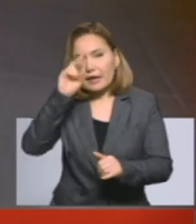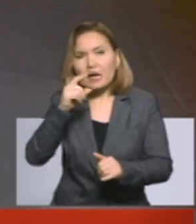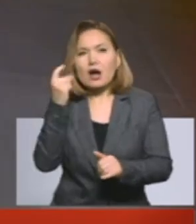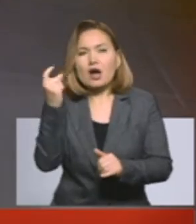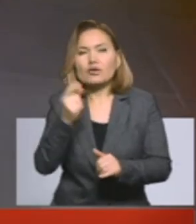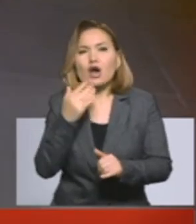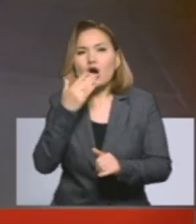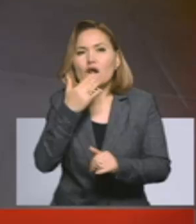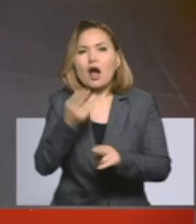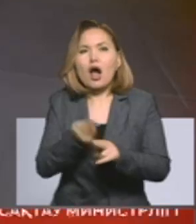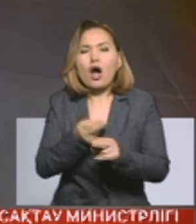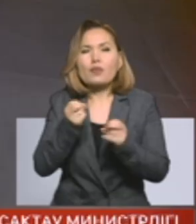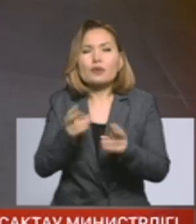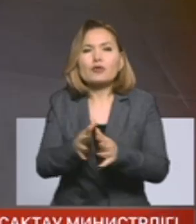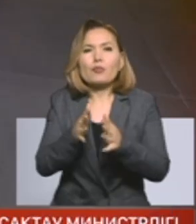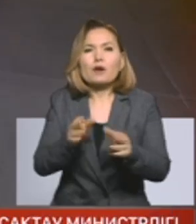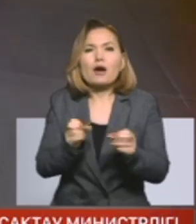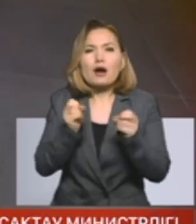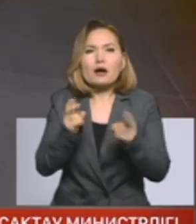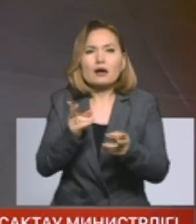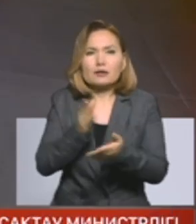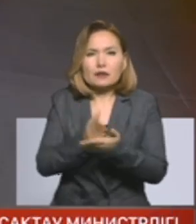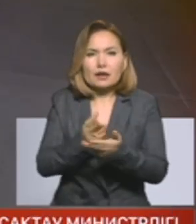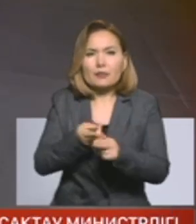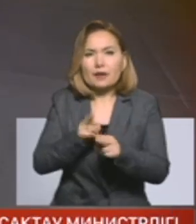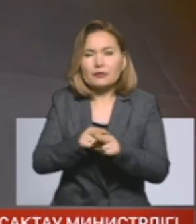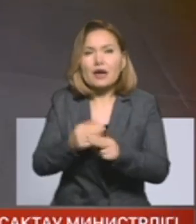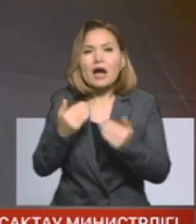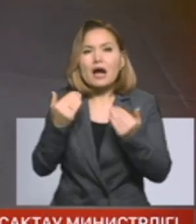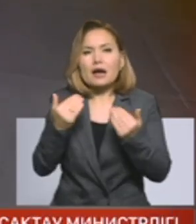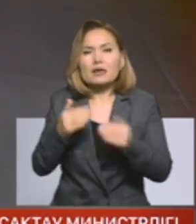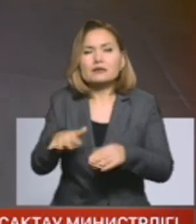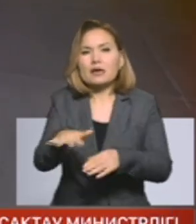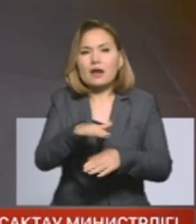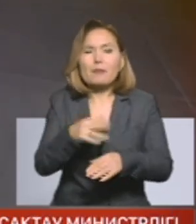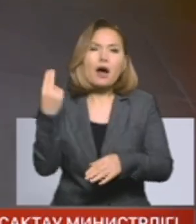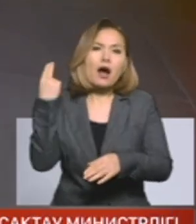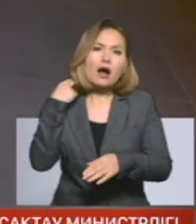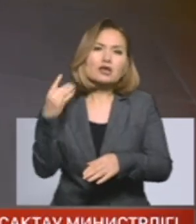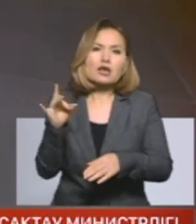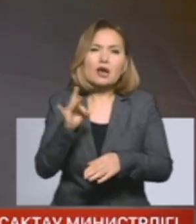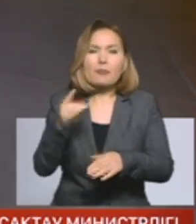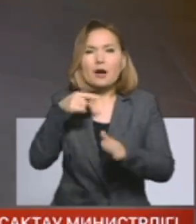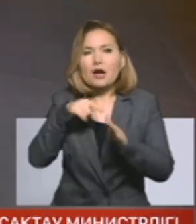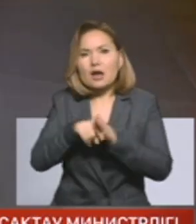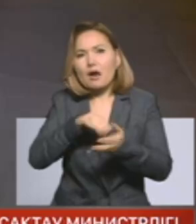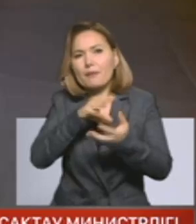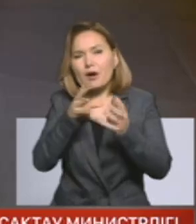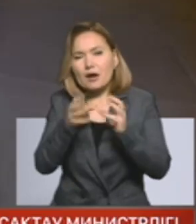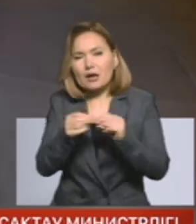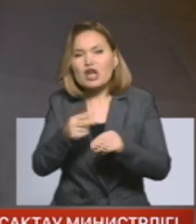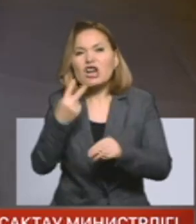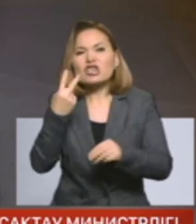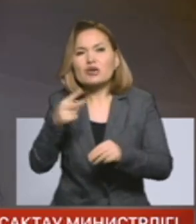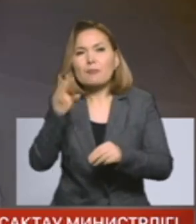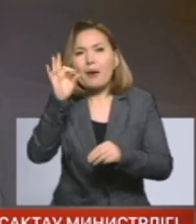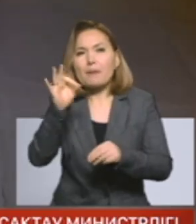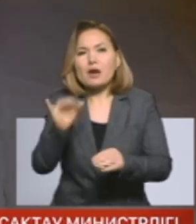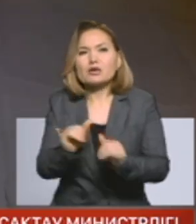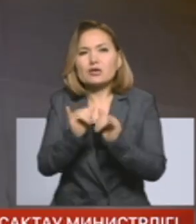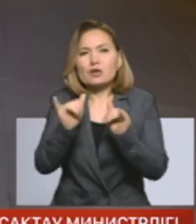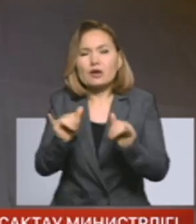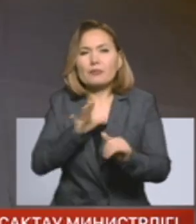ekonomikasının ulttuk kaupsizdikine qater töndüret deydi mamandar. Sebepi, hazırdın özünde karız gülemi ışkı jalpı önümden 20% asıp